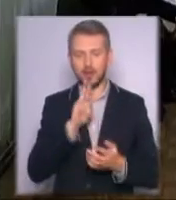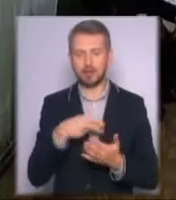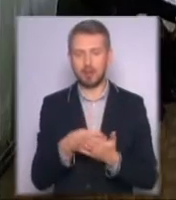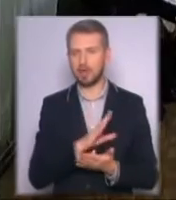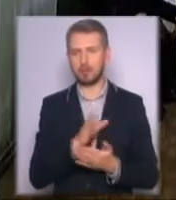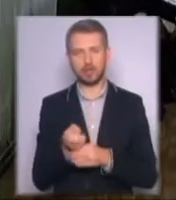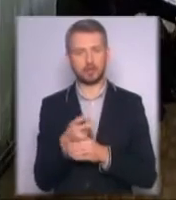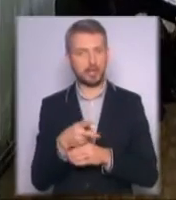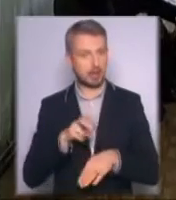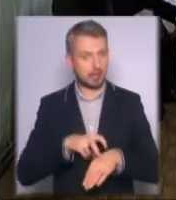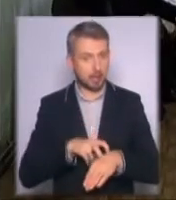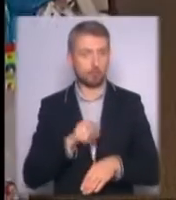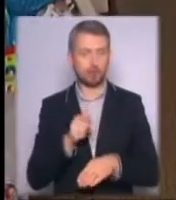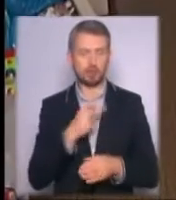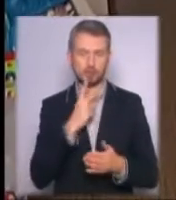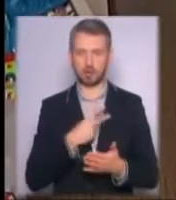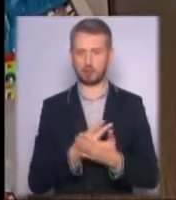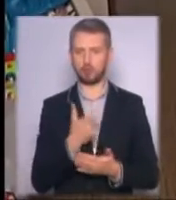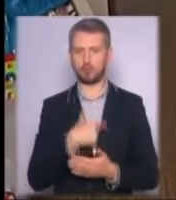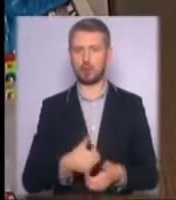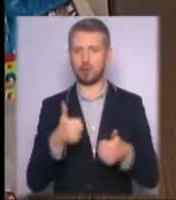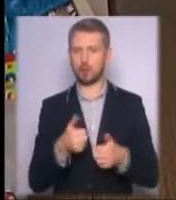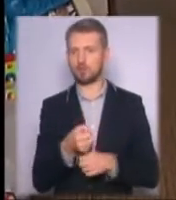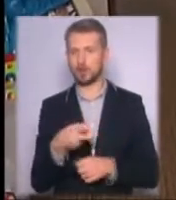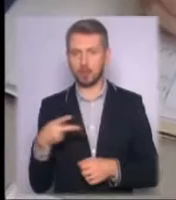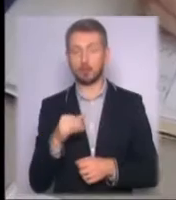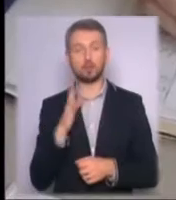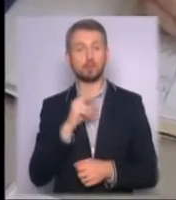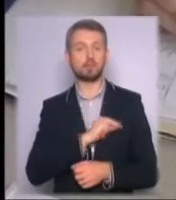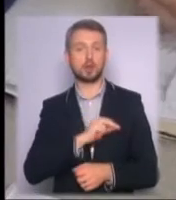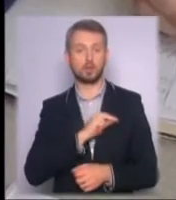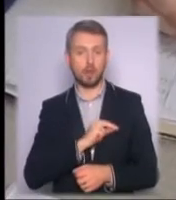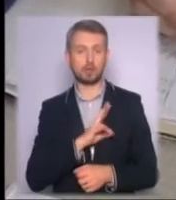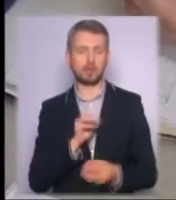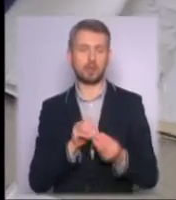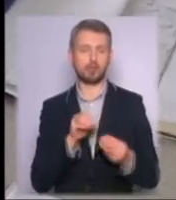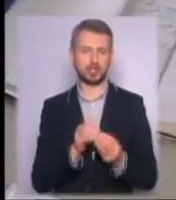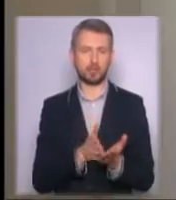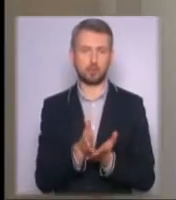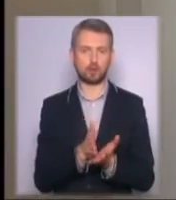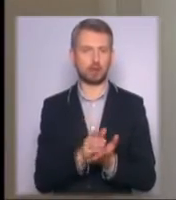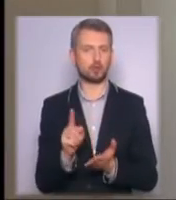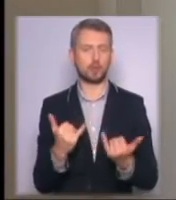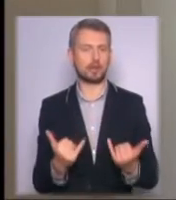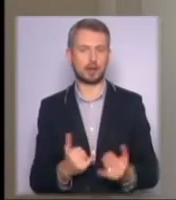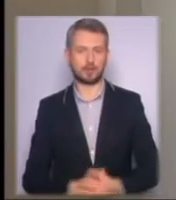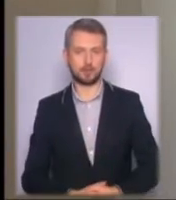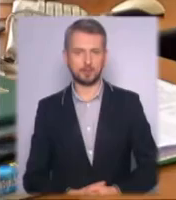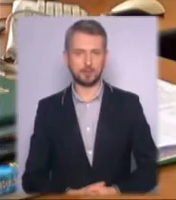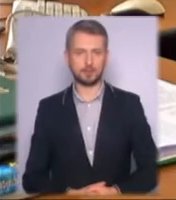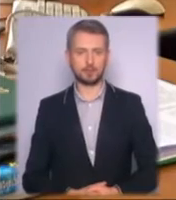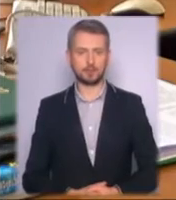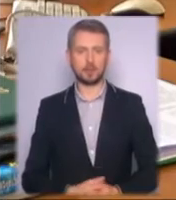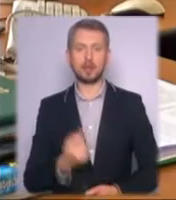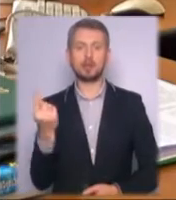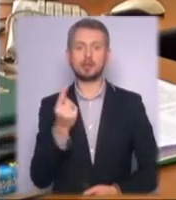звільнення лікарів. Вони зарекомендували себе хорошими фахівцями і працюватимуть на тих же самих посадах, що й зараз.